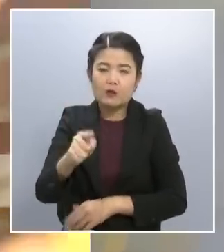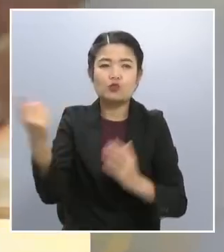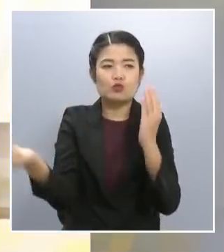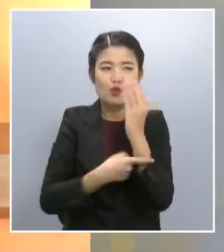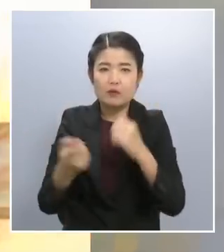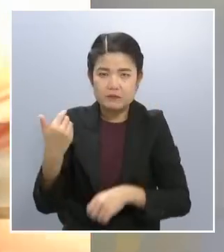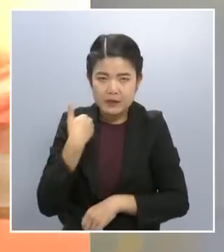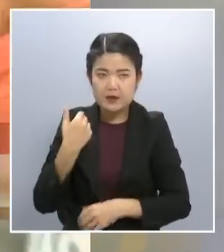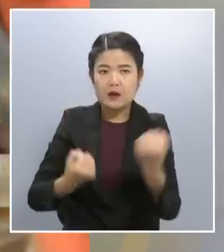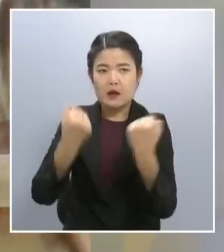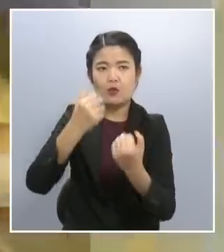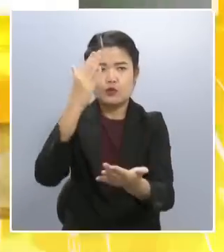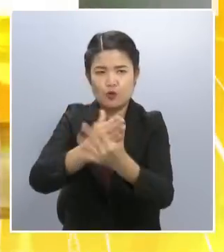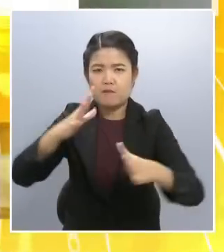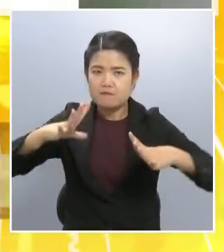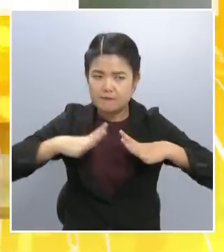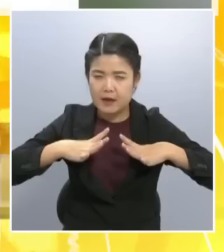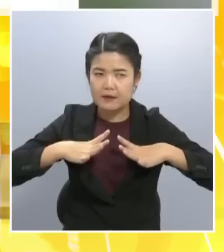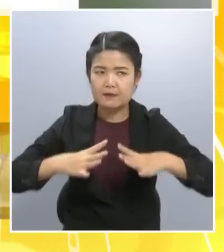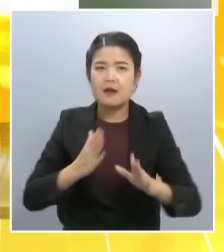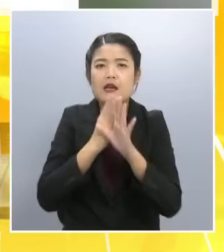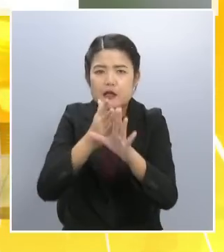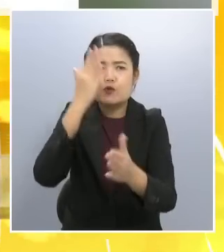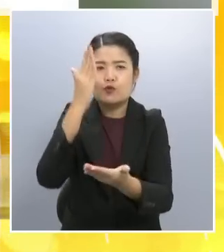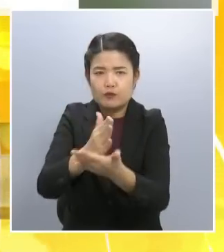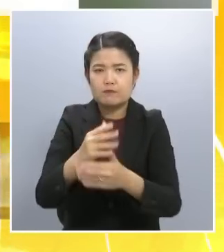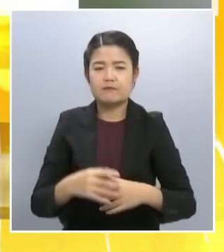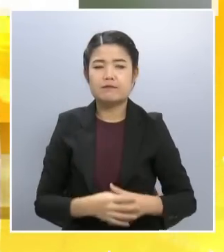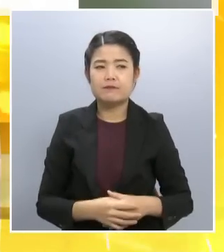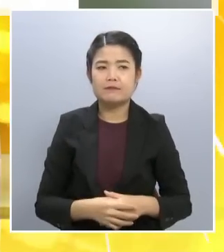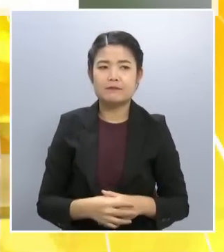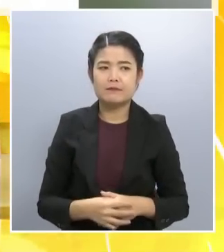พรรคการขับรถและพรรคคิวเพื่อรักษาองค์กร